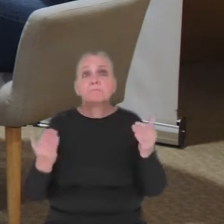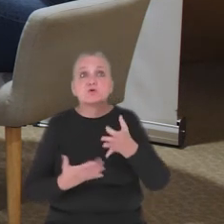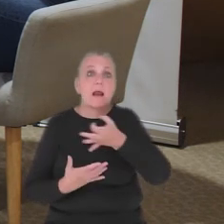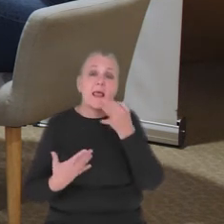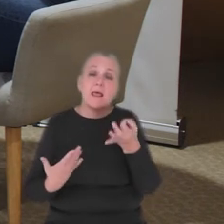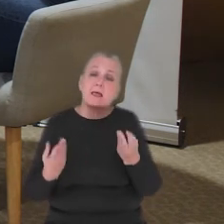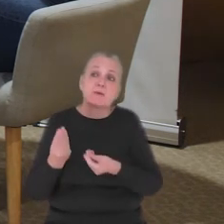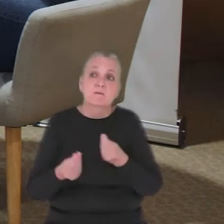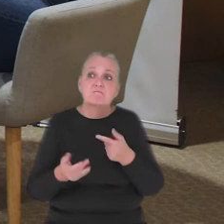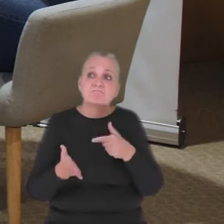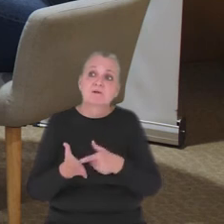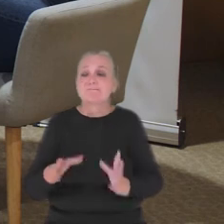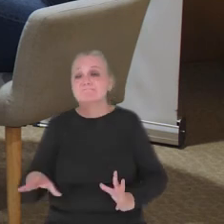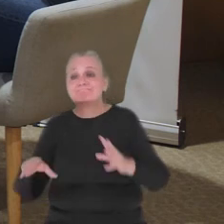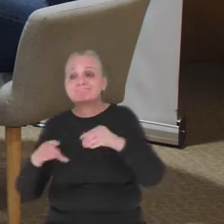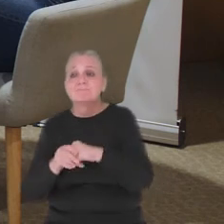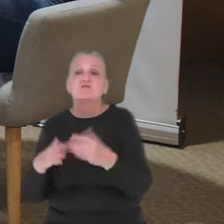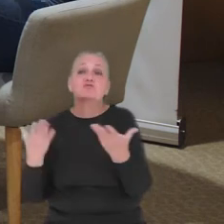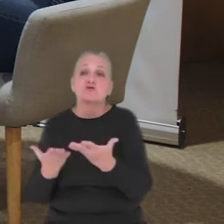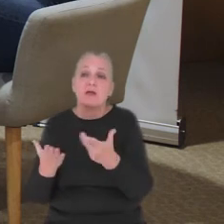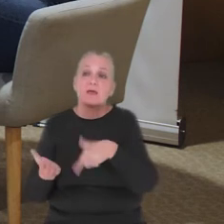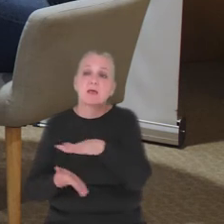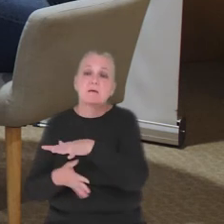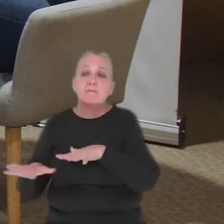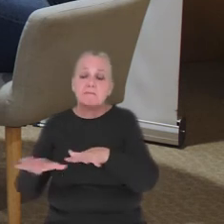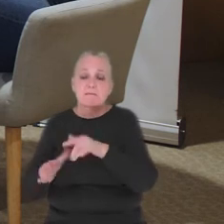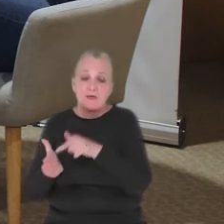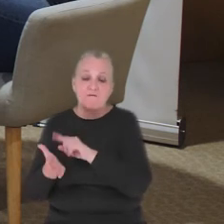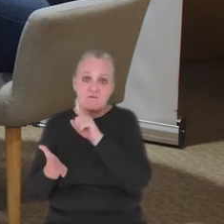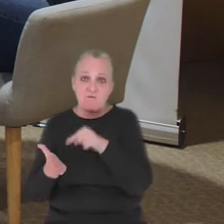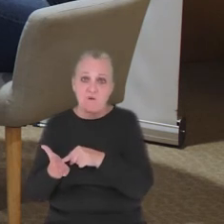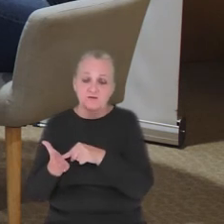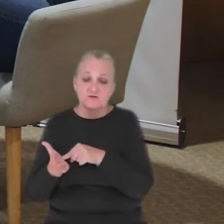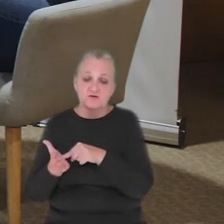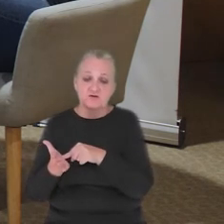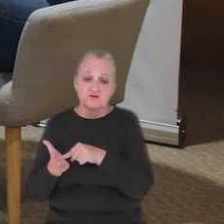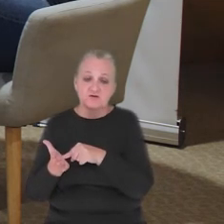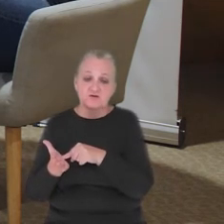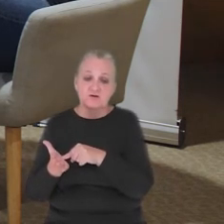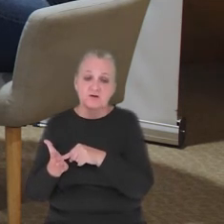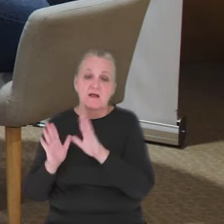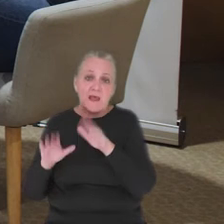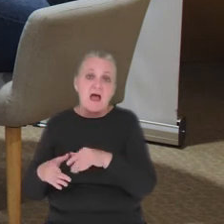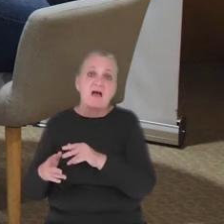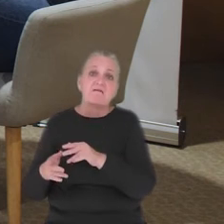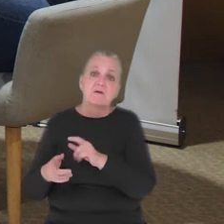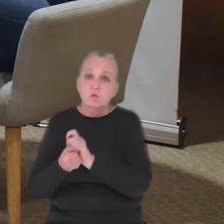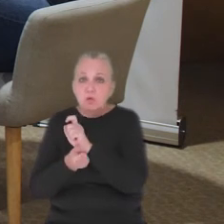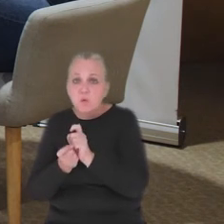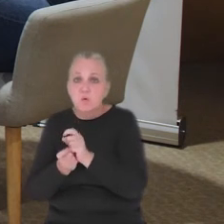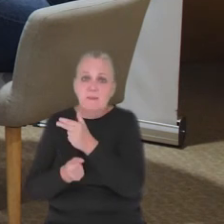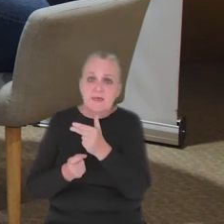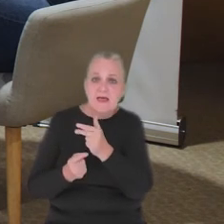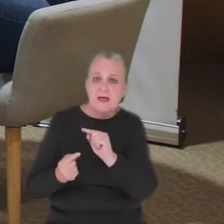żeby to się kotłowało gdzieś, gdzie jest miejsce właśnie na, nawet na kłótnie, na temat bardzo kontrowersyjny,